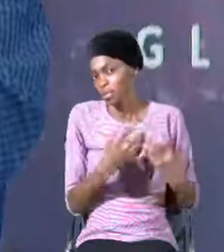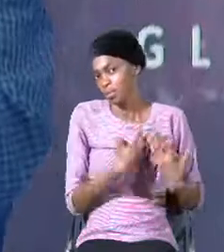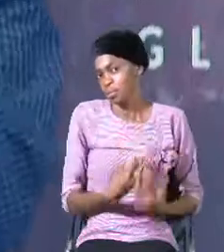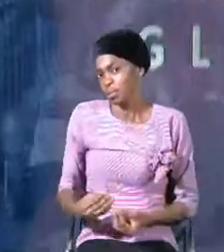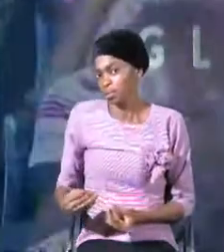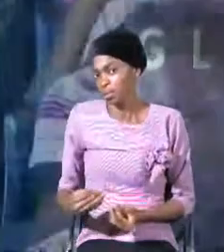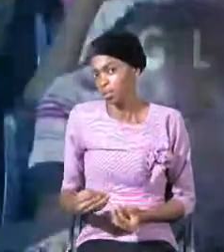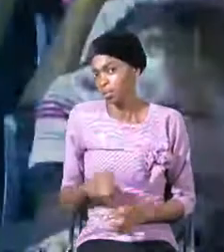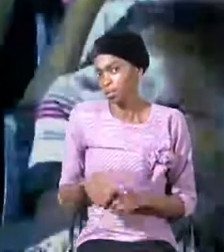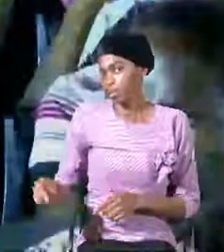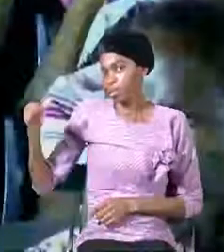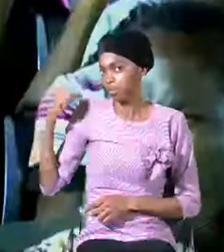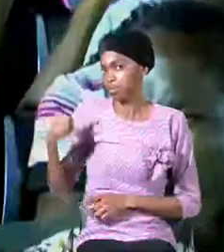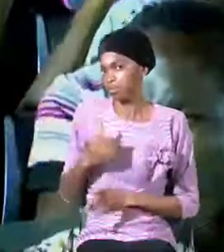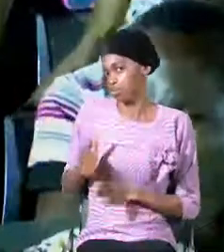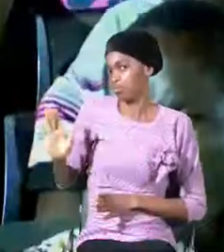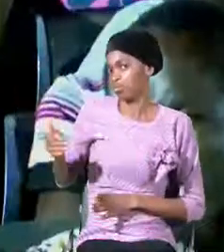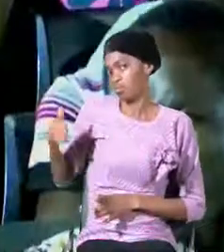comme ils te font, il ne faut pas éviter.